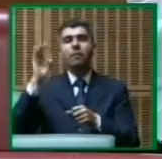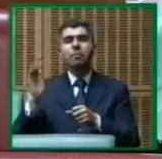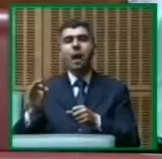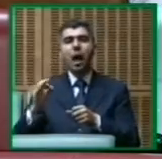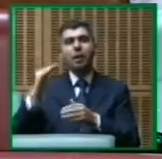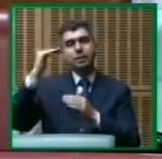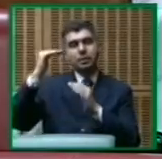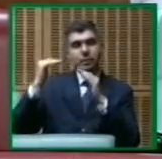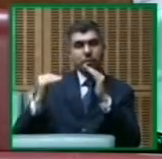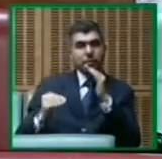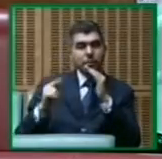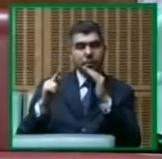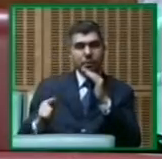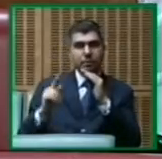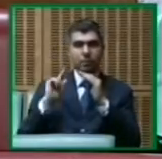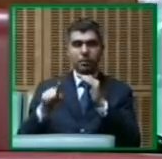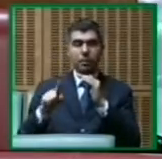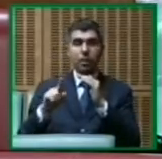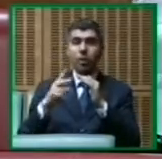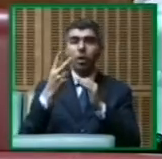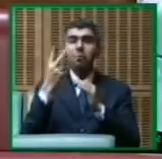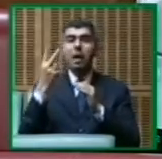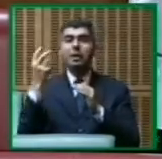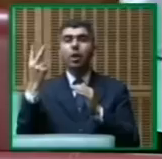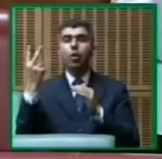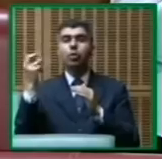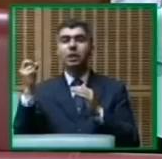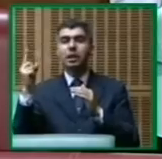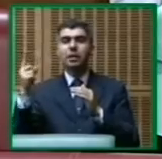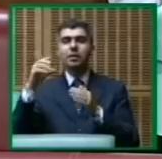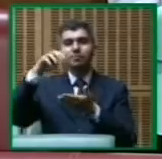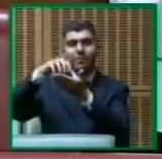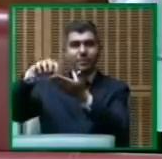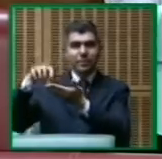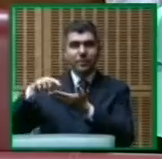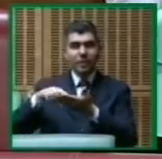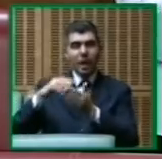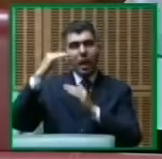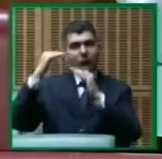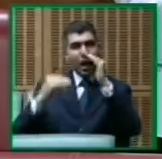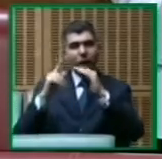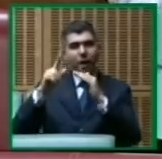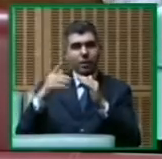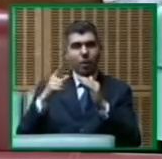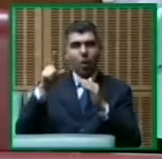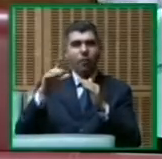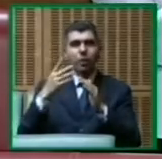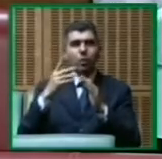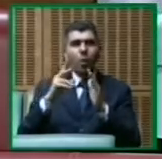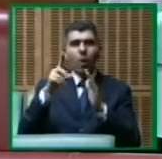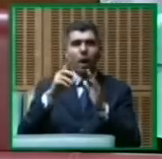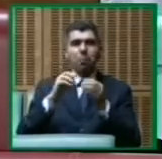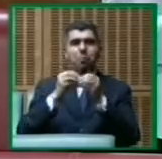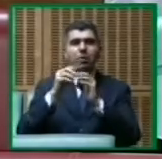لك بقات لنا 220 مطرح عشوائي، وحتى المطارح اللي عندنا فيها تأهيل وقع لنا فيها مشكل. علاش؟